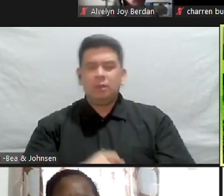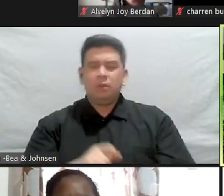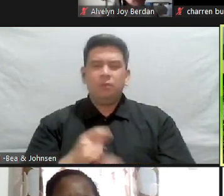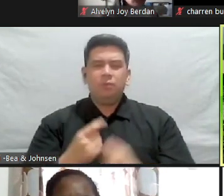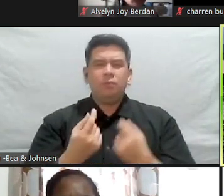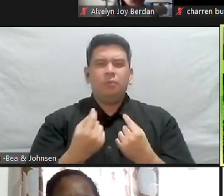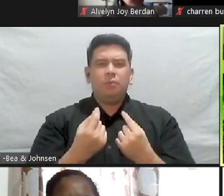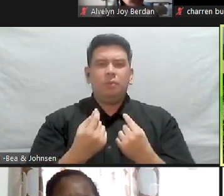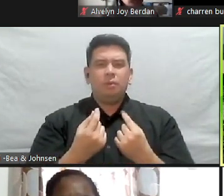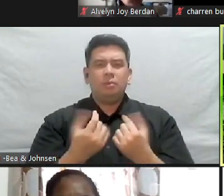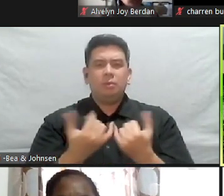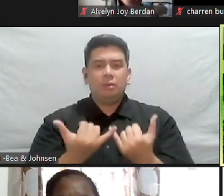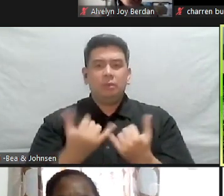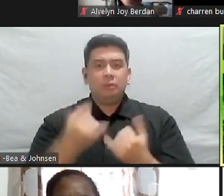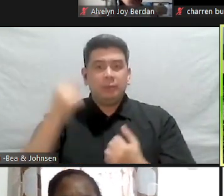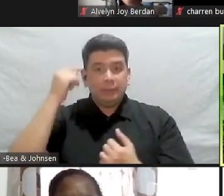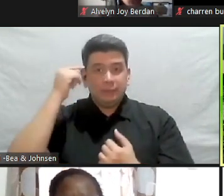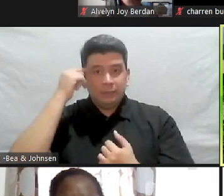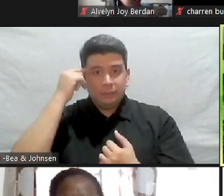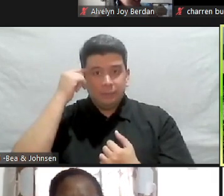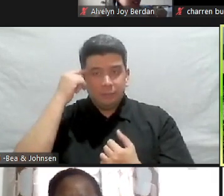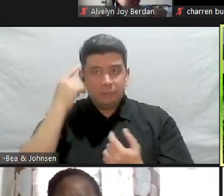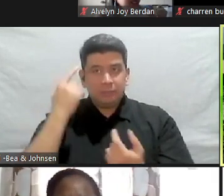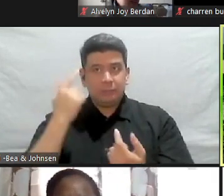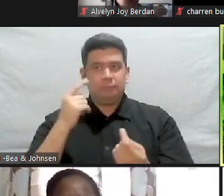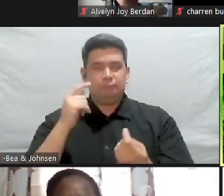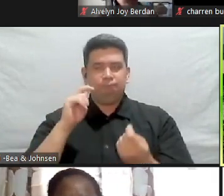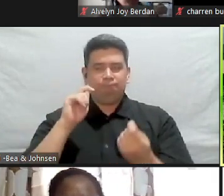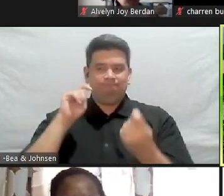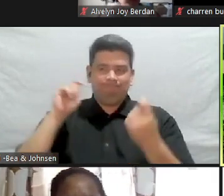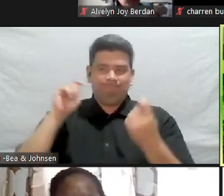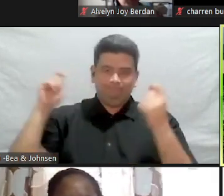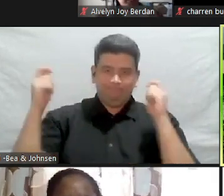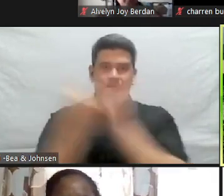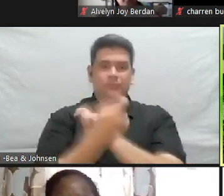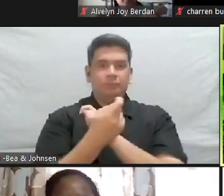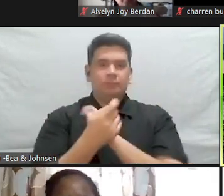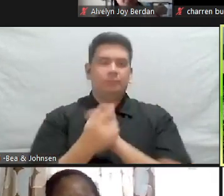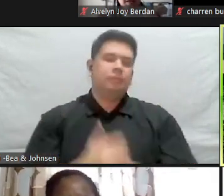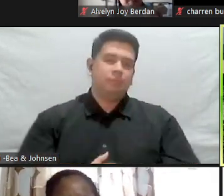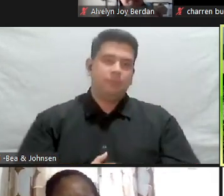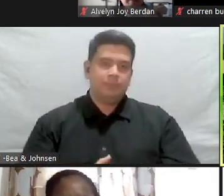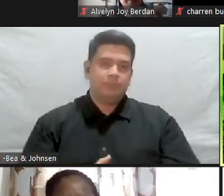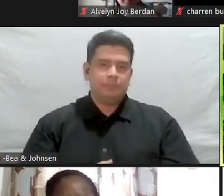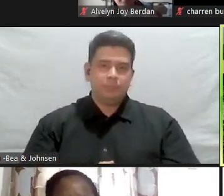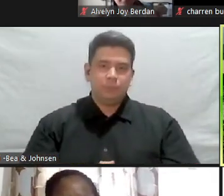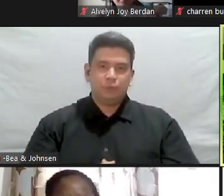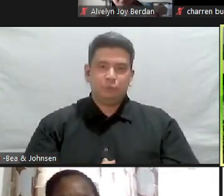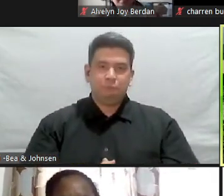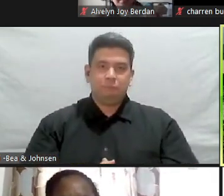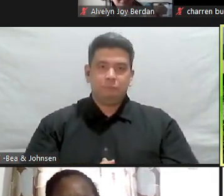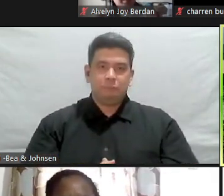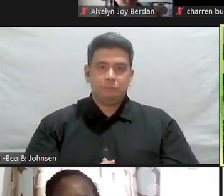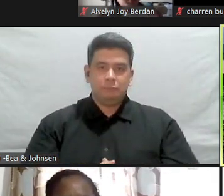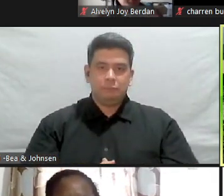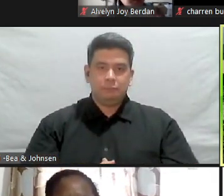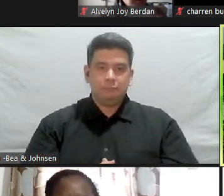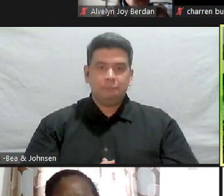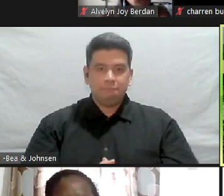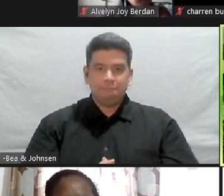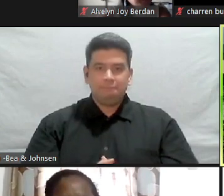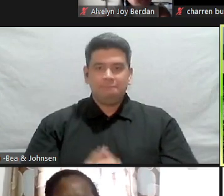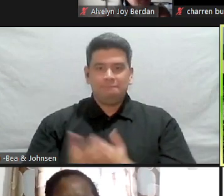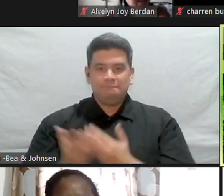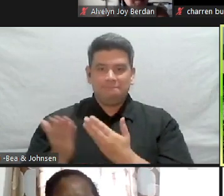tao. At kaya kukunti lang talaga. Kaya yung mga nakaka-recognize ito, talagang kayo yung tunay na edukado.